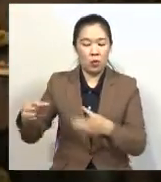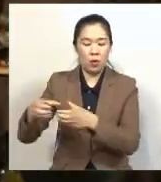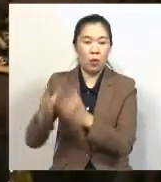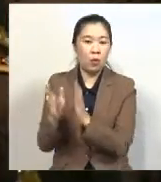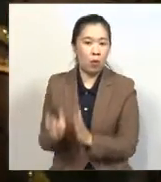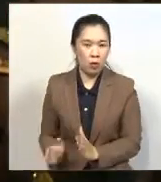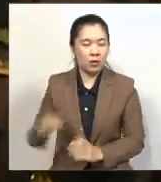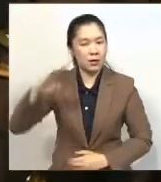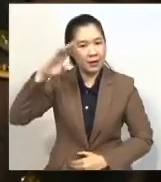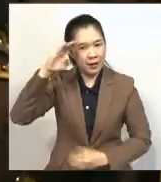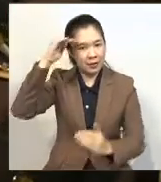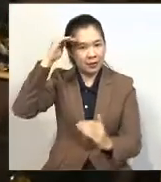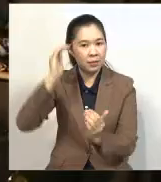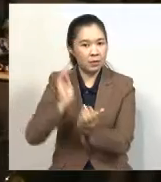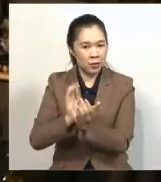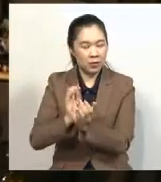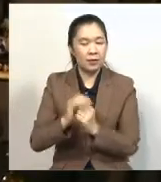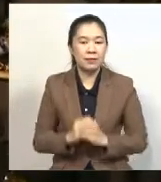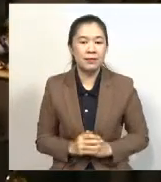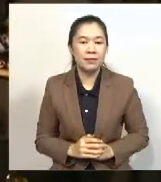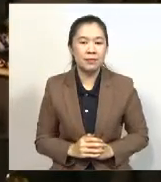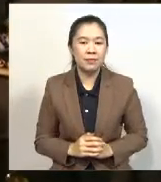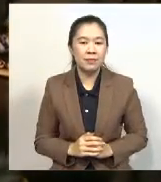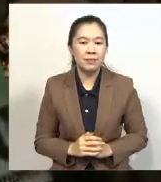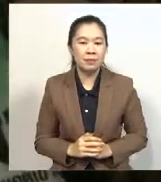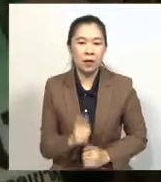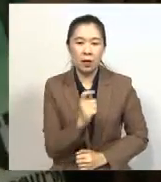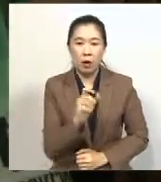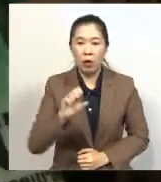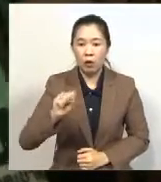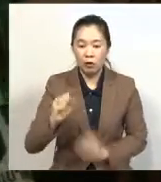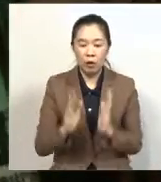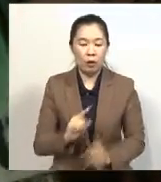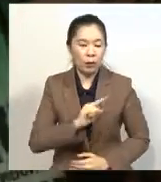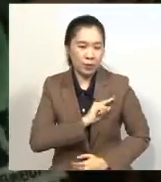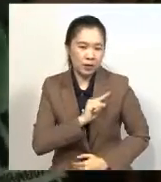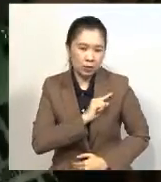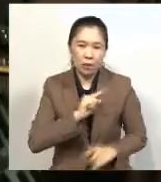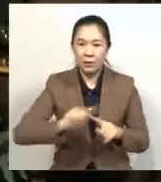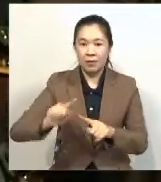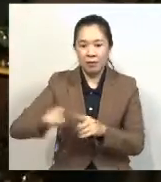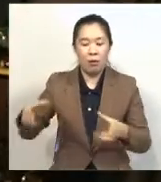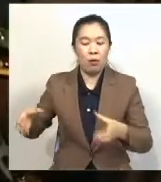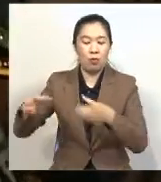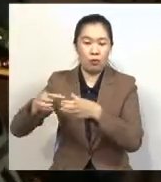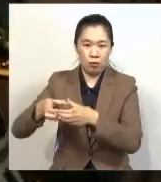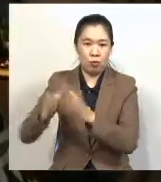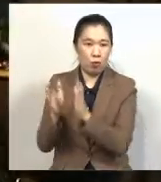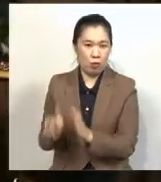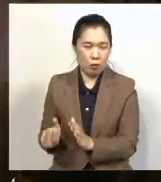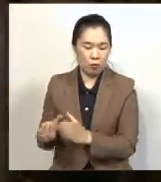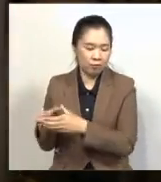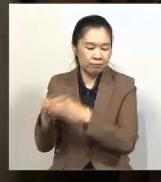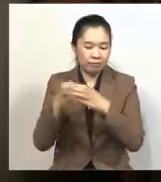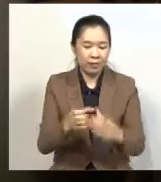ทั้งทหารตำรวจนะครับแล้วก็อสเทศบาลนะครับระดมพลมาทำกระส